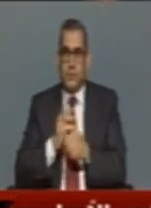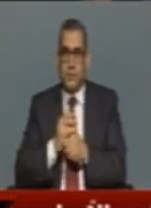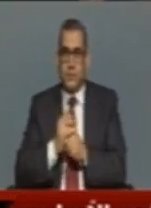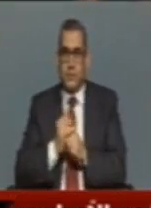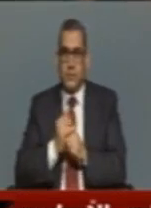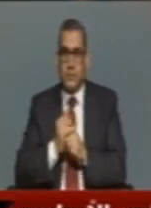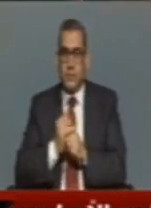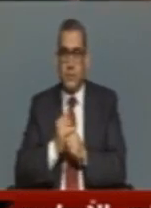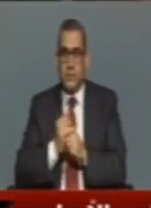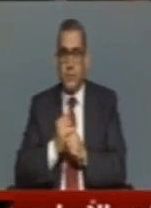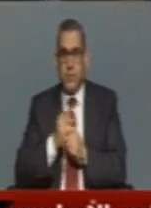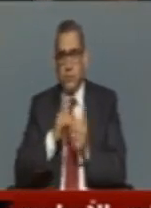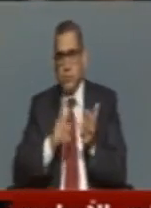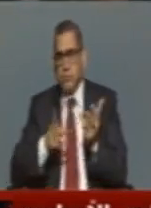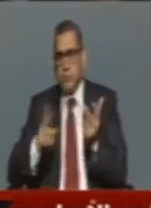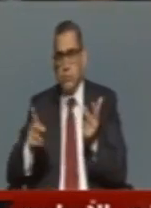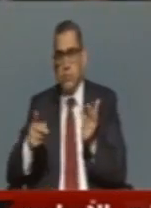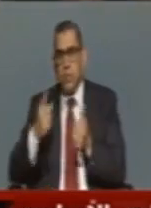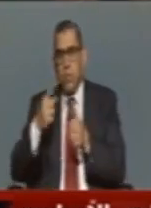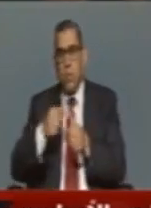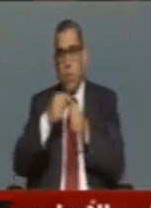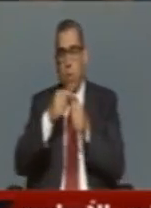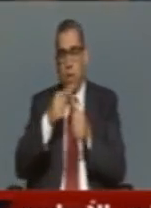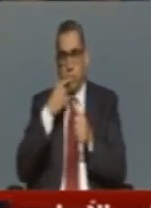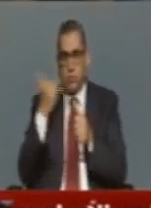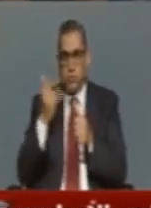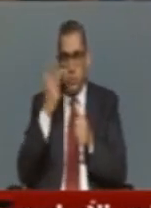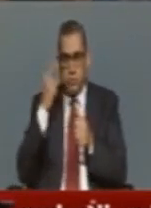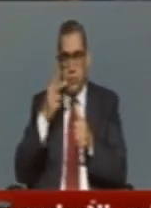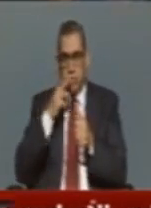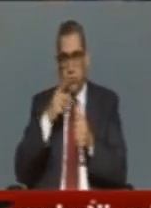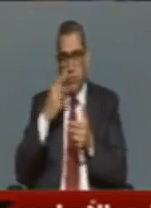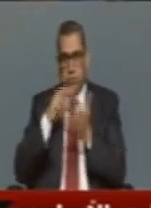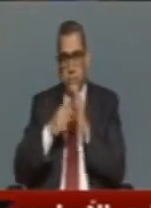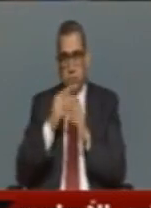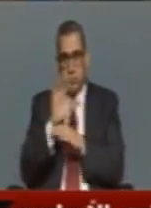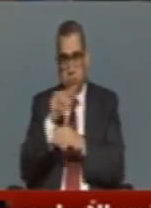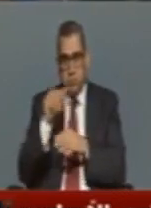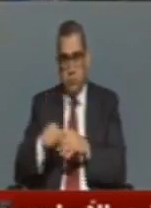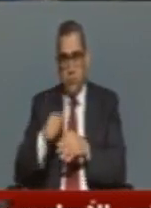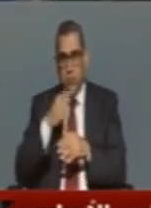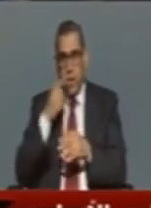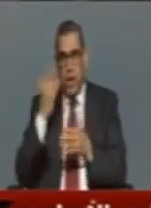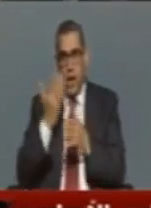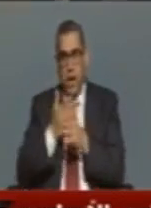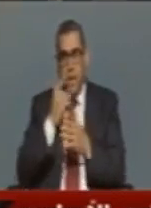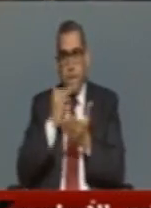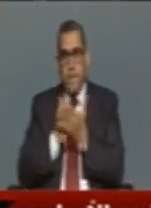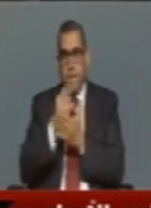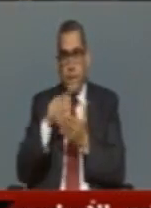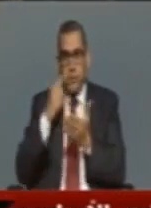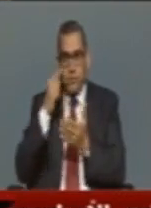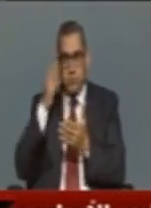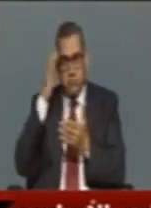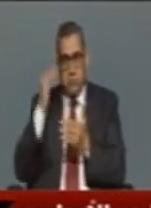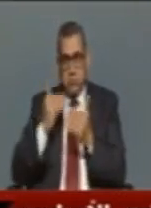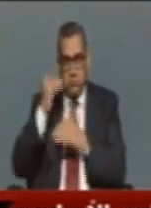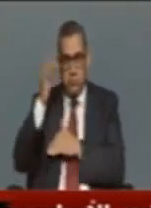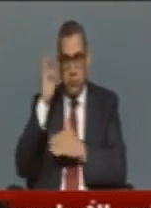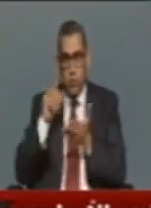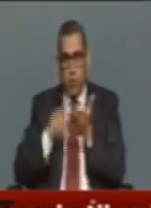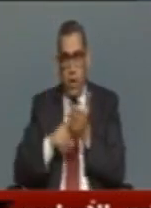الأنشطة واحدة من الحاجات، إذا كنت عايز تنمي تخلي المدرسة جاذبة وتخلي المدرسة ترعى الموهوبين والموهبة، لابد نبقى